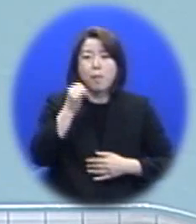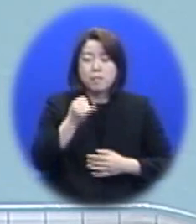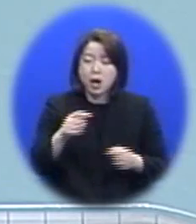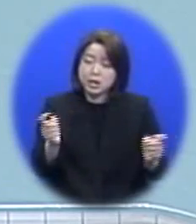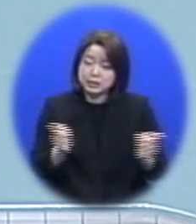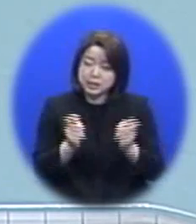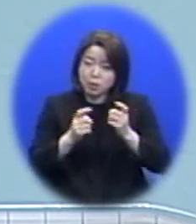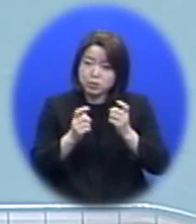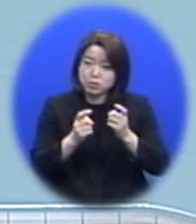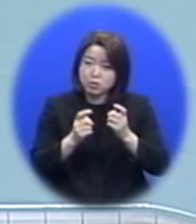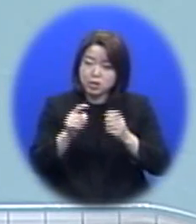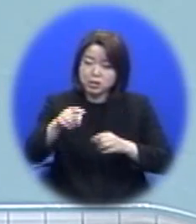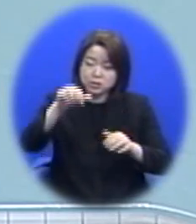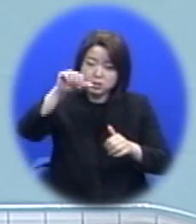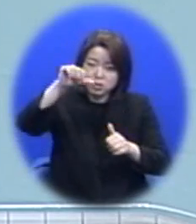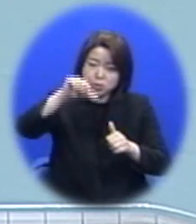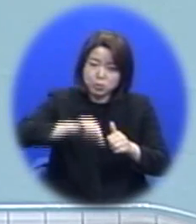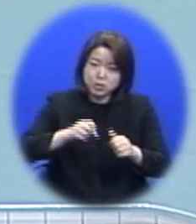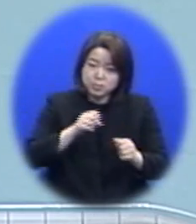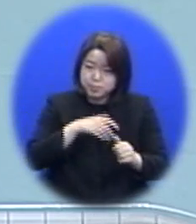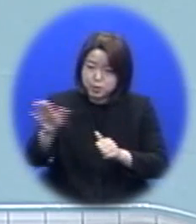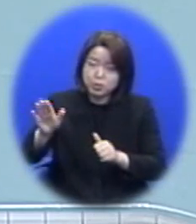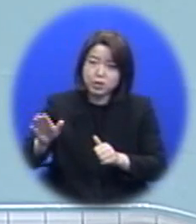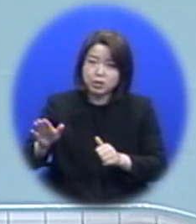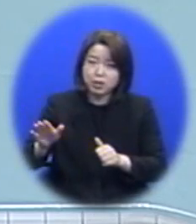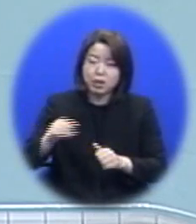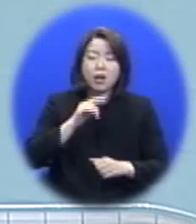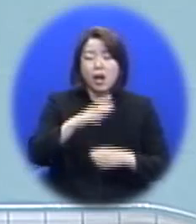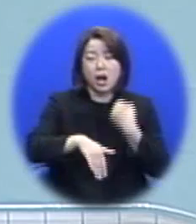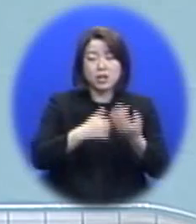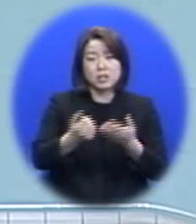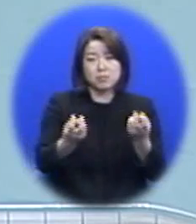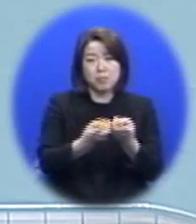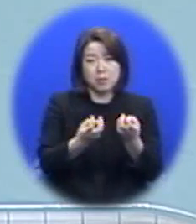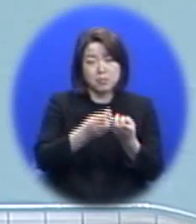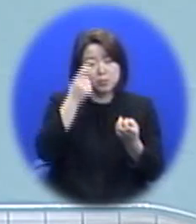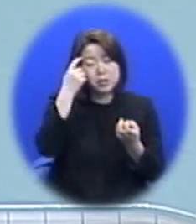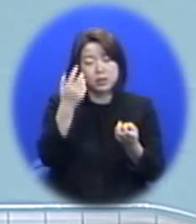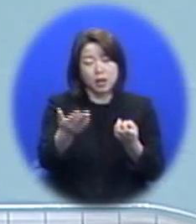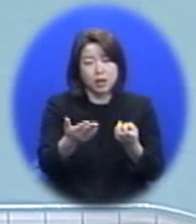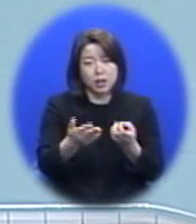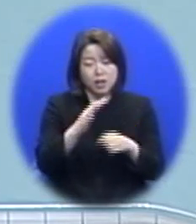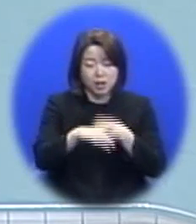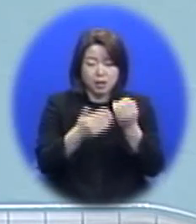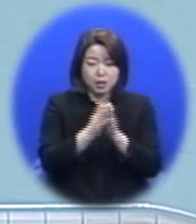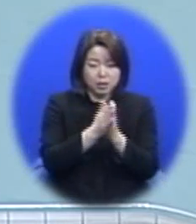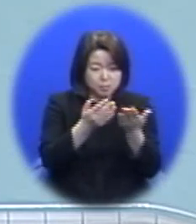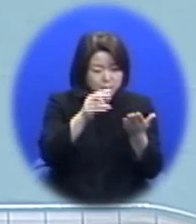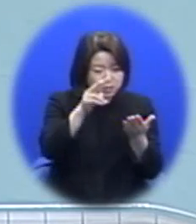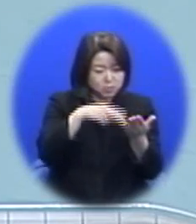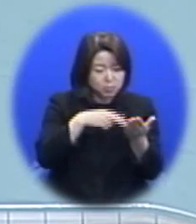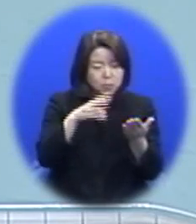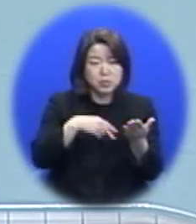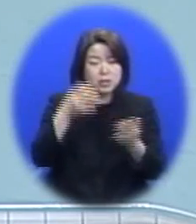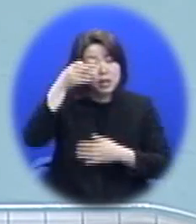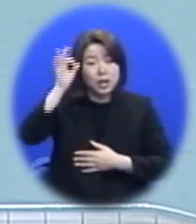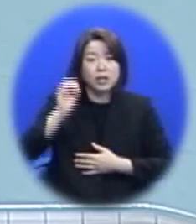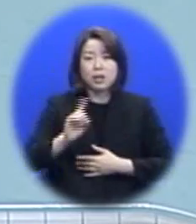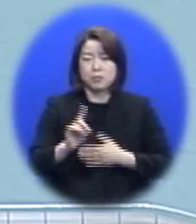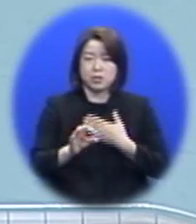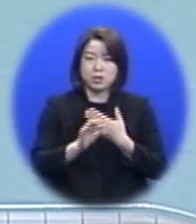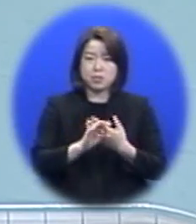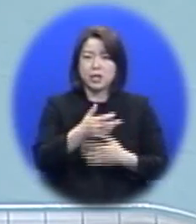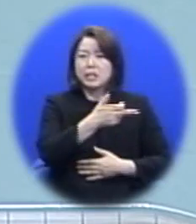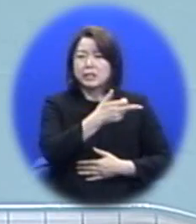쫓아내는 이게 바로 하나님의 방법일까? 그가 말씀을 보면서 깨달아진 것은 진짜 큰